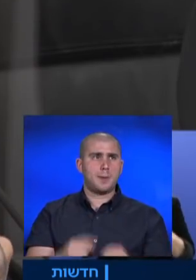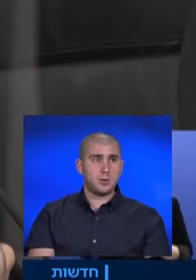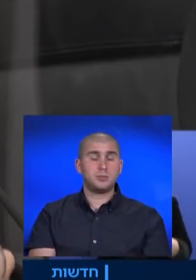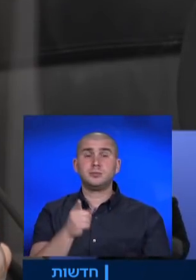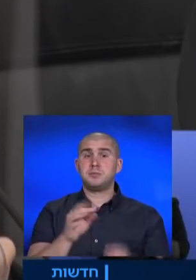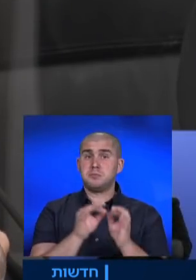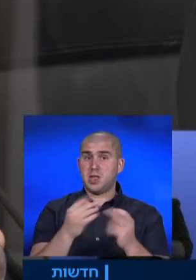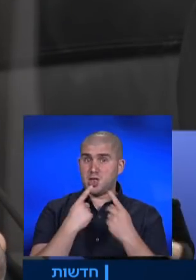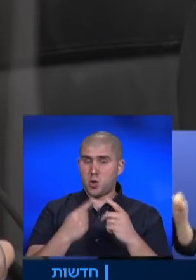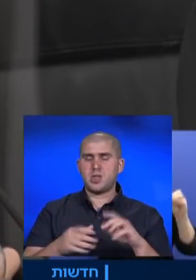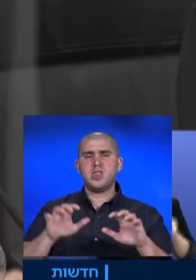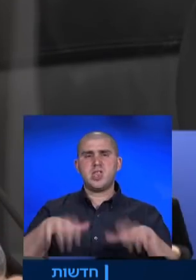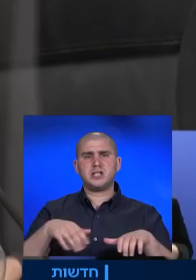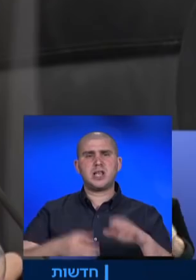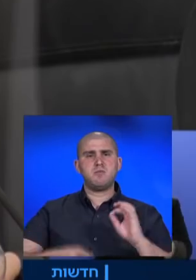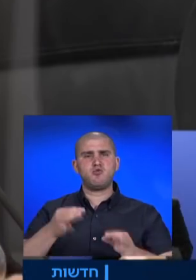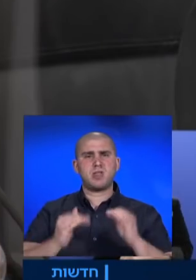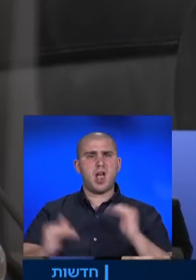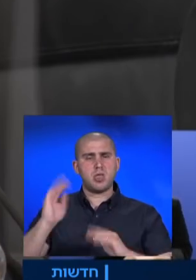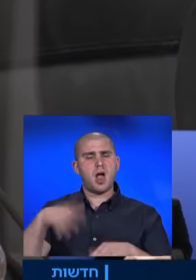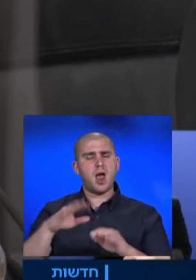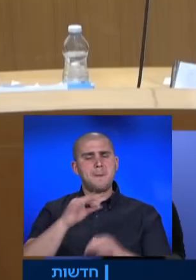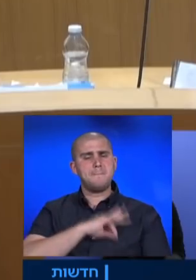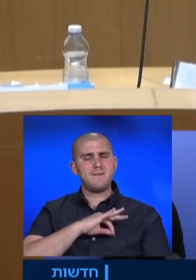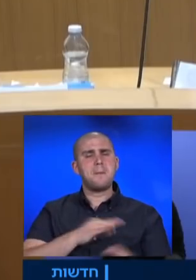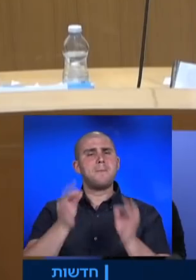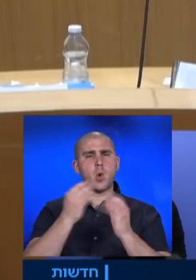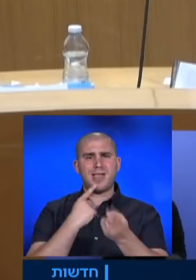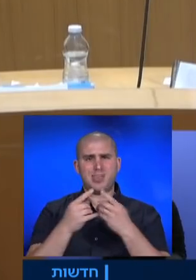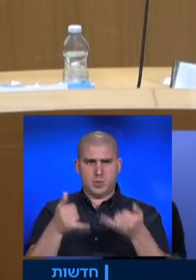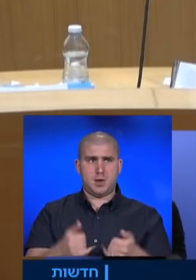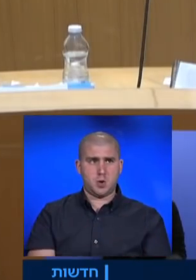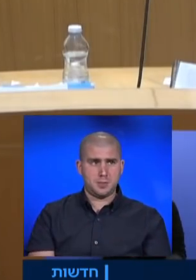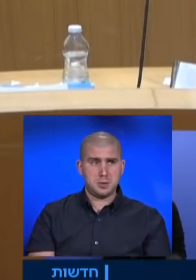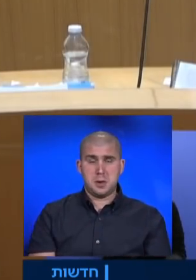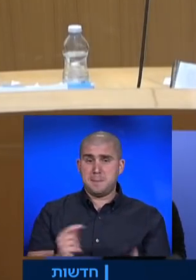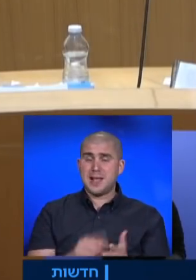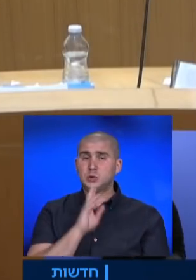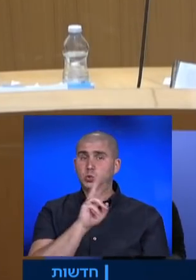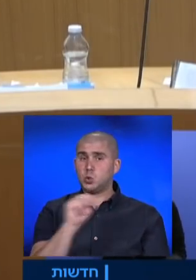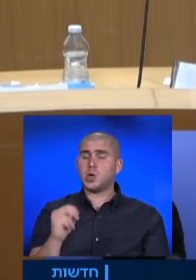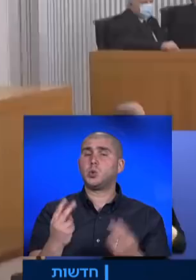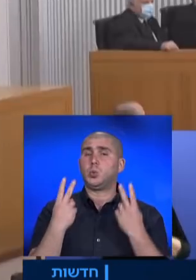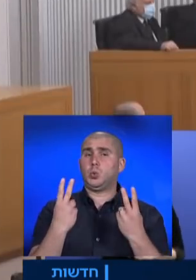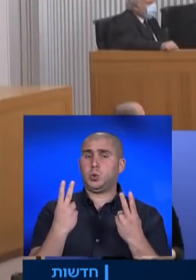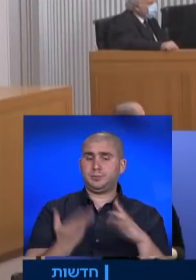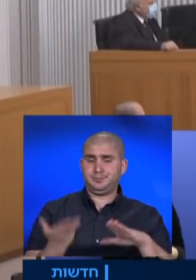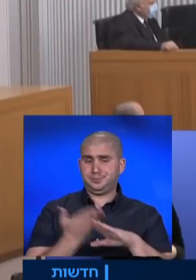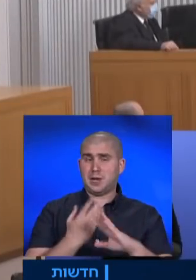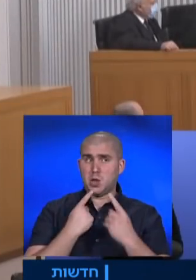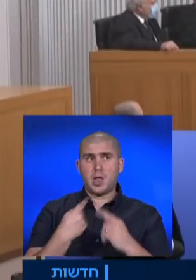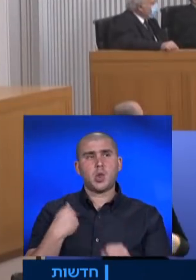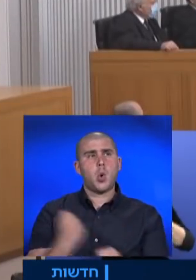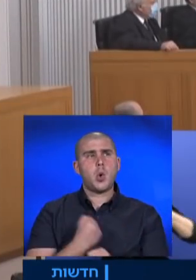בית המשפט העליון על המאפיינים המיוחדים של הדיון היום. נוכח הסוגיות העקרוניות שעומדות לדיון, אנו מקיימים את הדיון